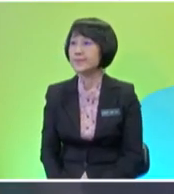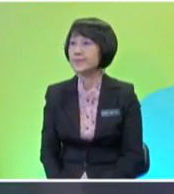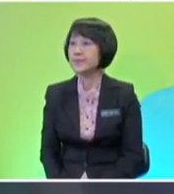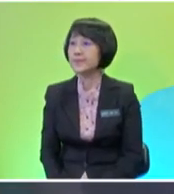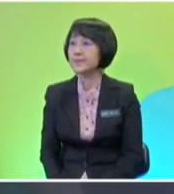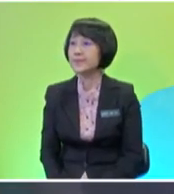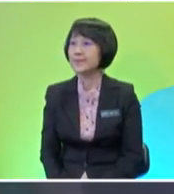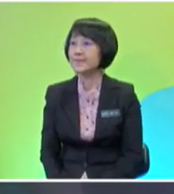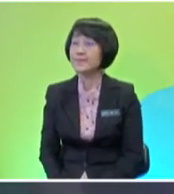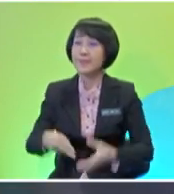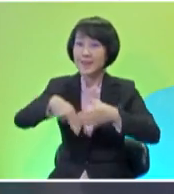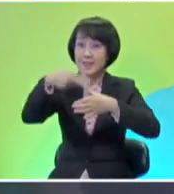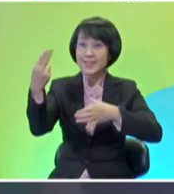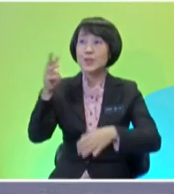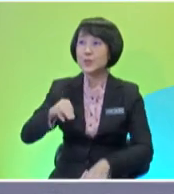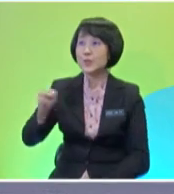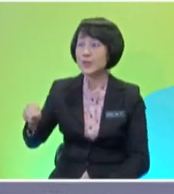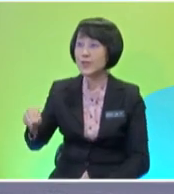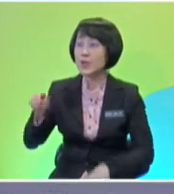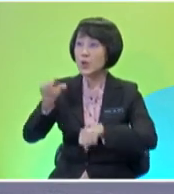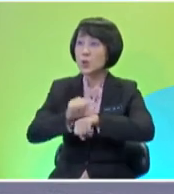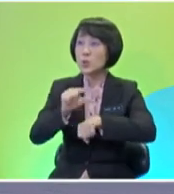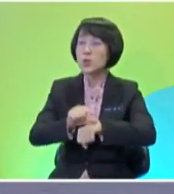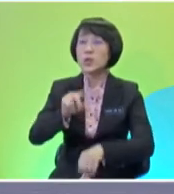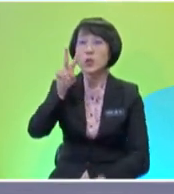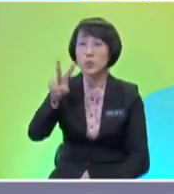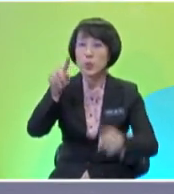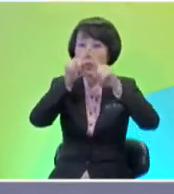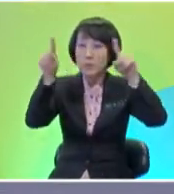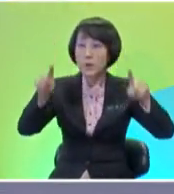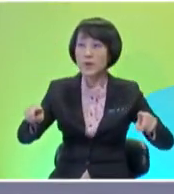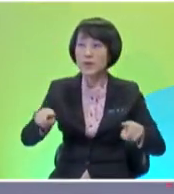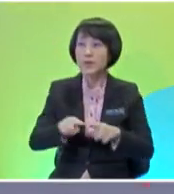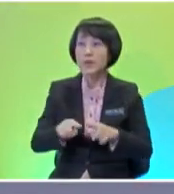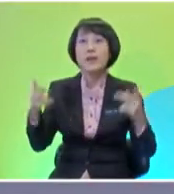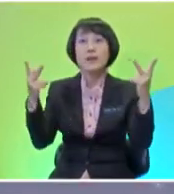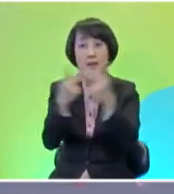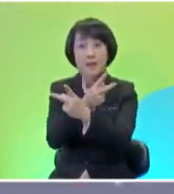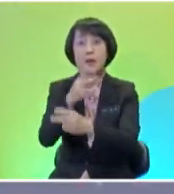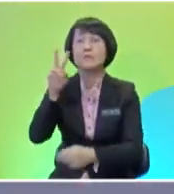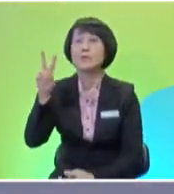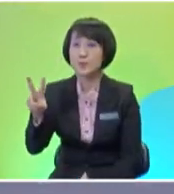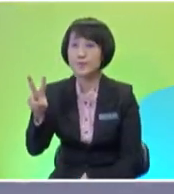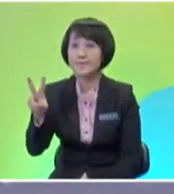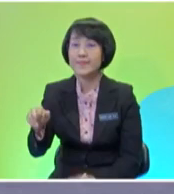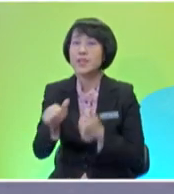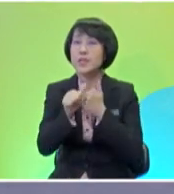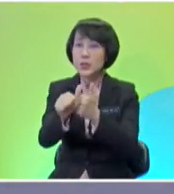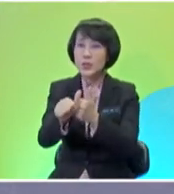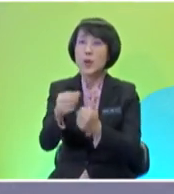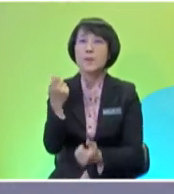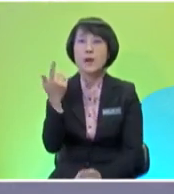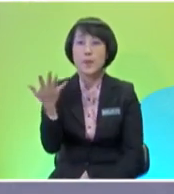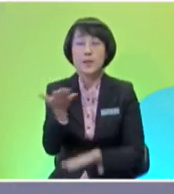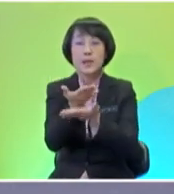dia buat cantik kan? Dia buat tu guna dua bot Impra. Jadi dia kena darablah dua. Okey, ikut kepada bilangan